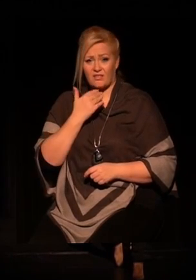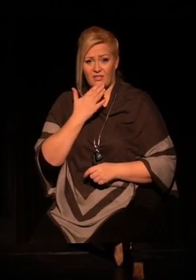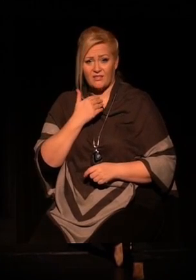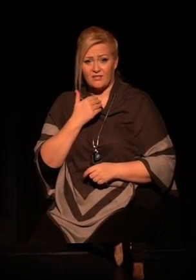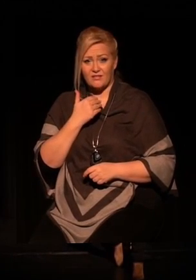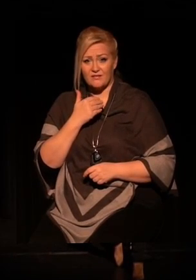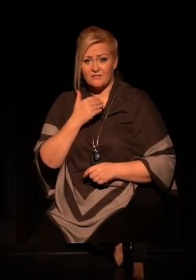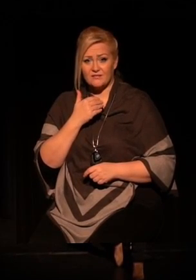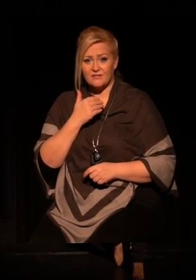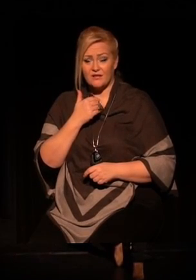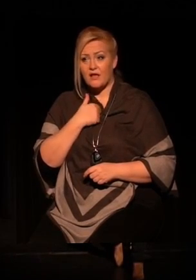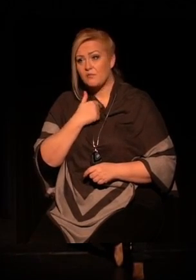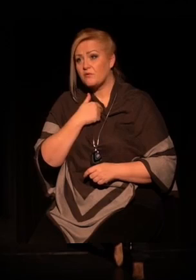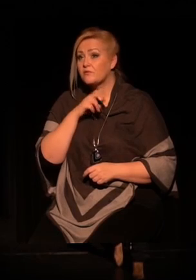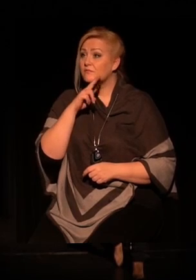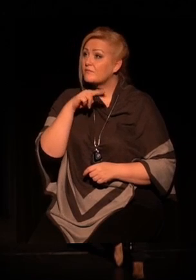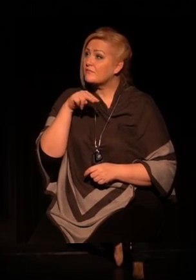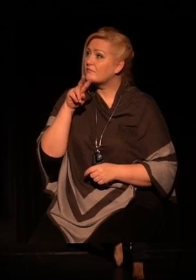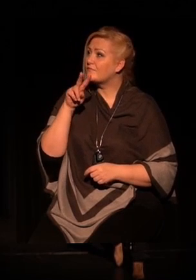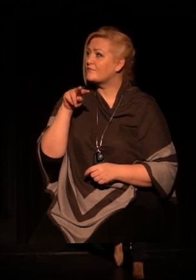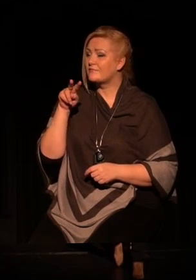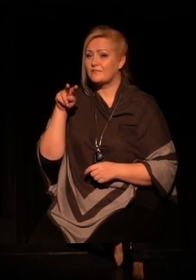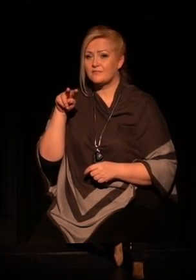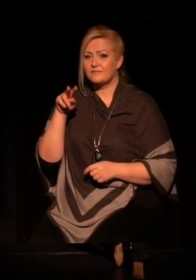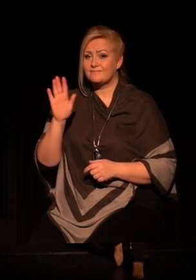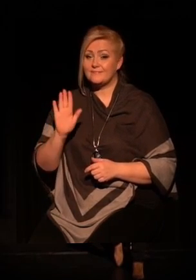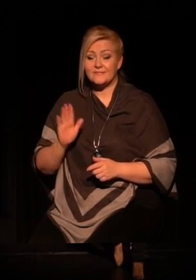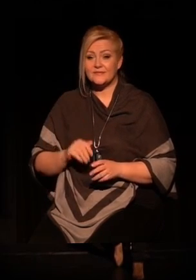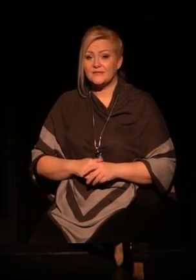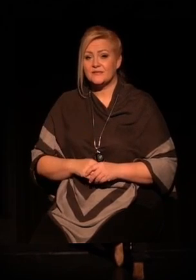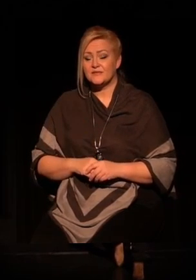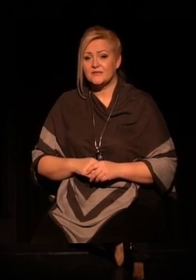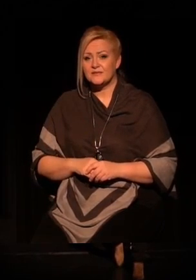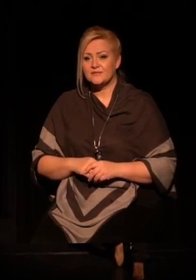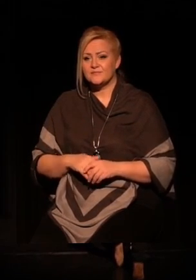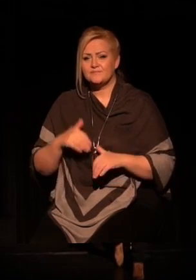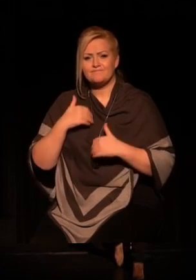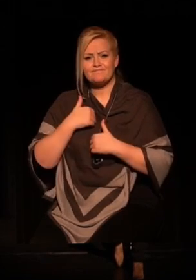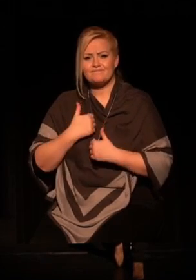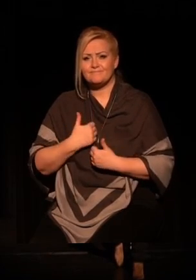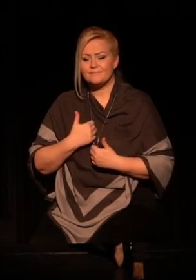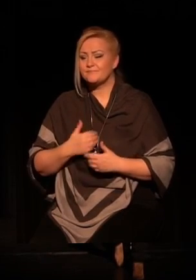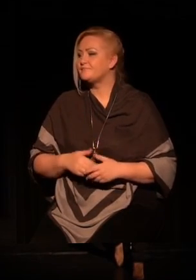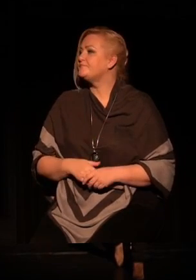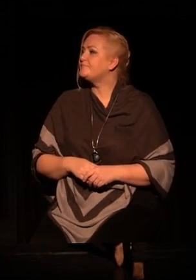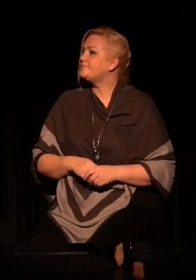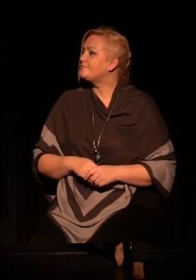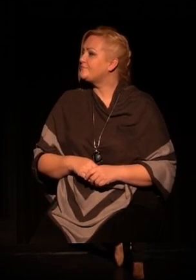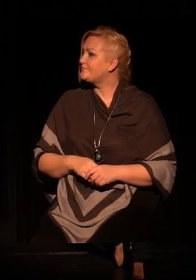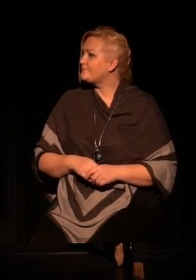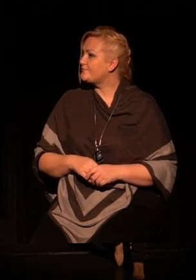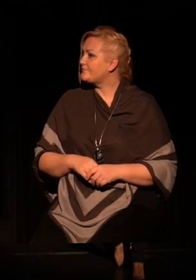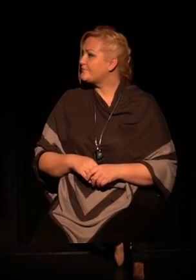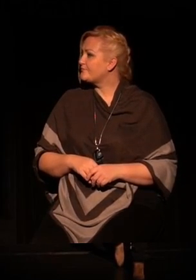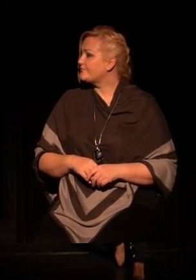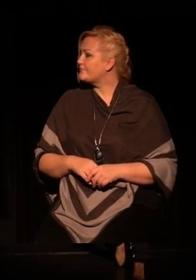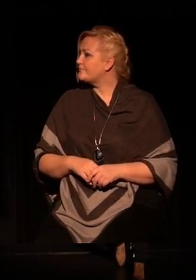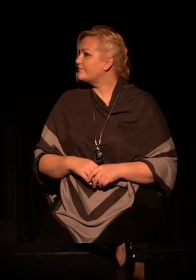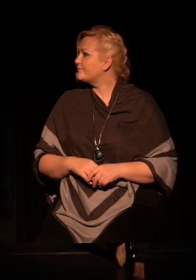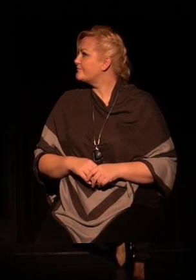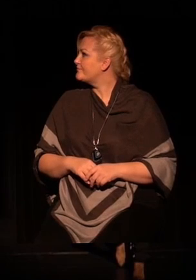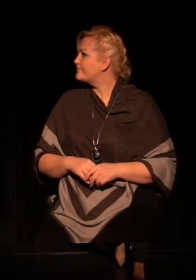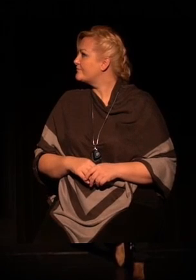a może delektuje się. Każdy z nas wspinaczy stara się wyjść tak naprawdę jak najszybciej na ten